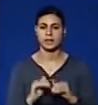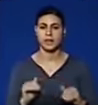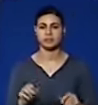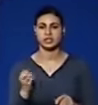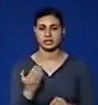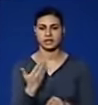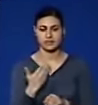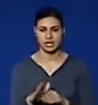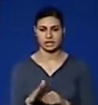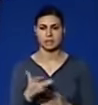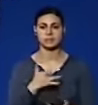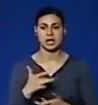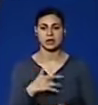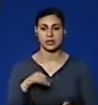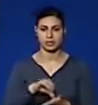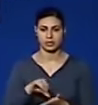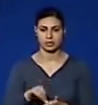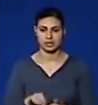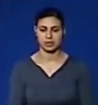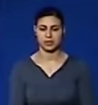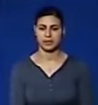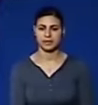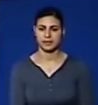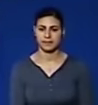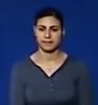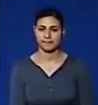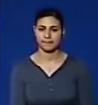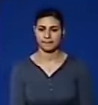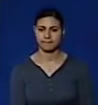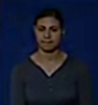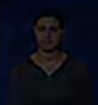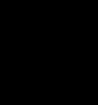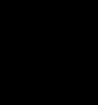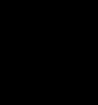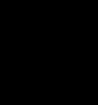გარდა სპექტაკლში მსახიობებიც მონაწილეობენ.